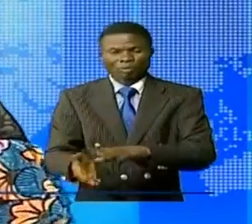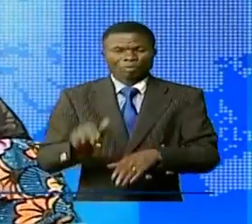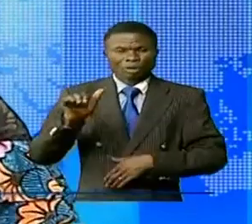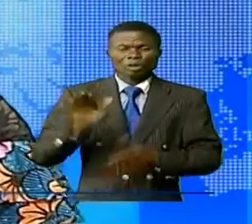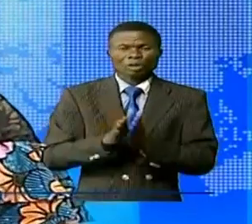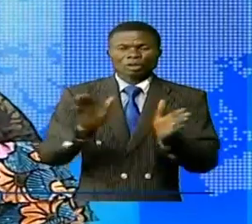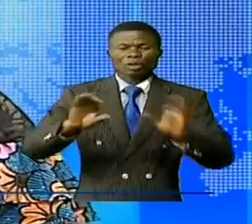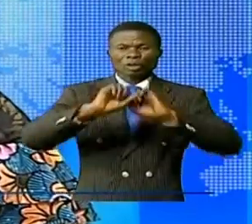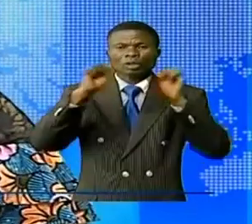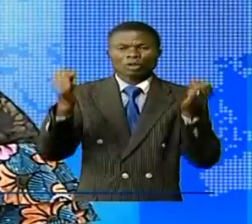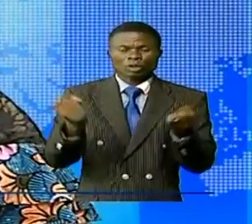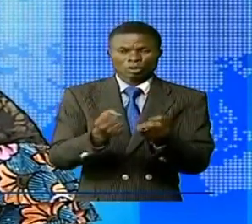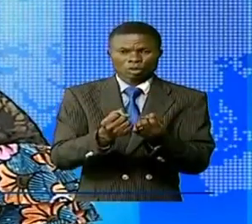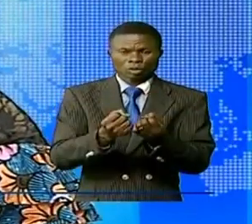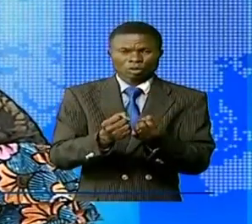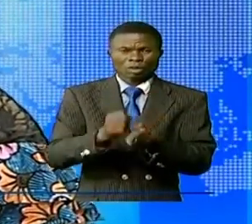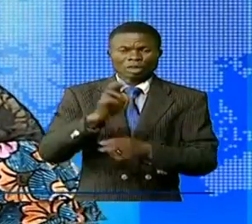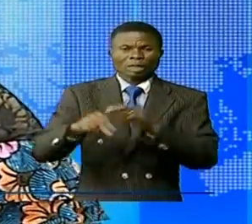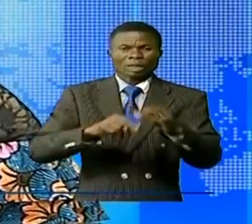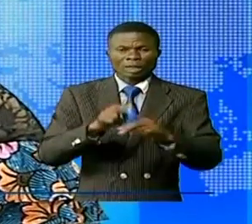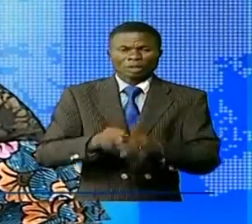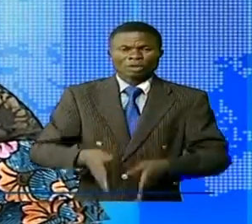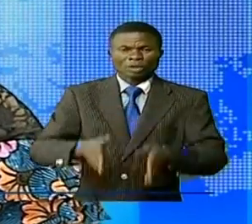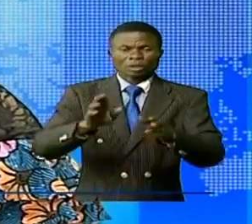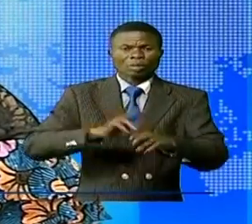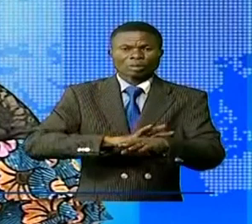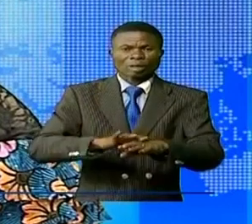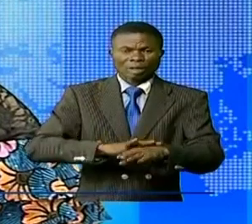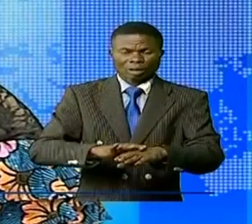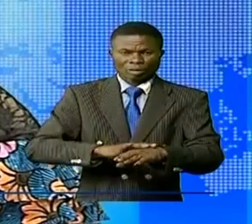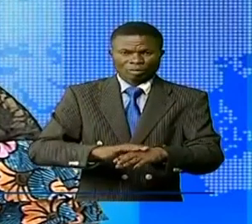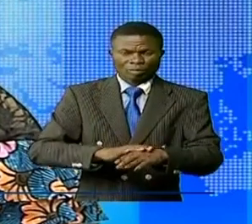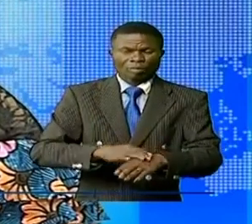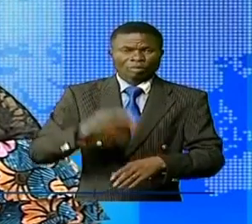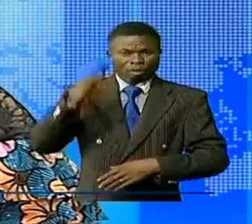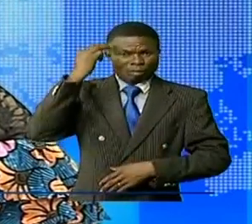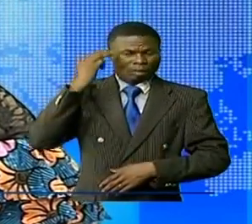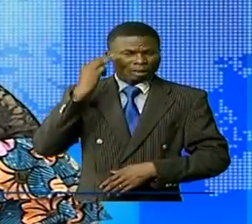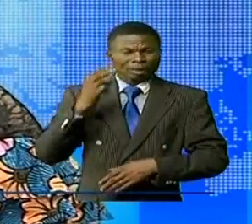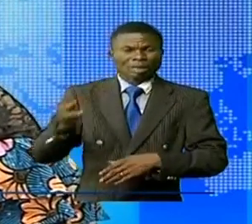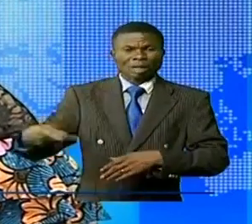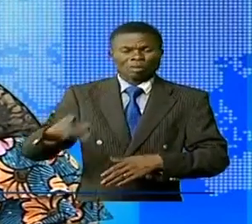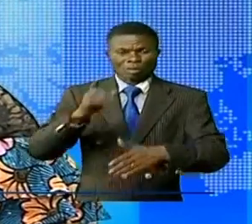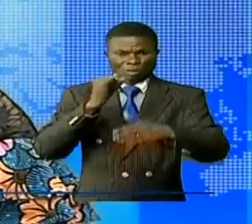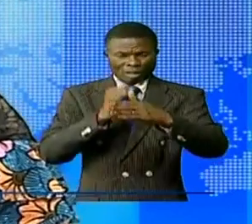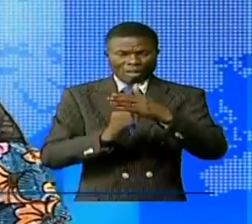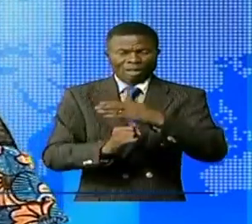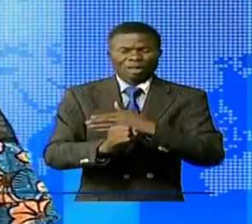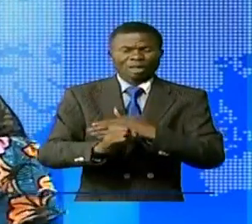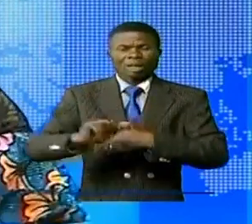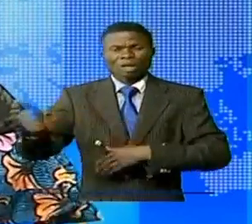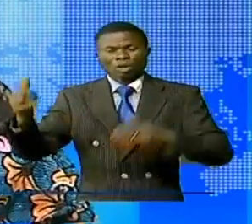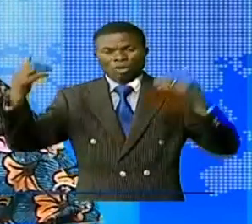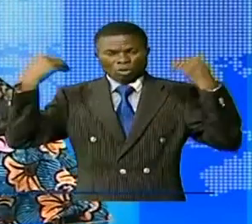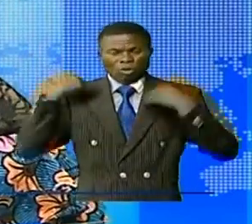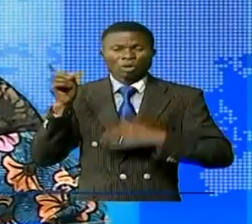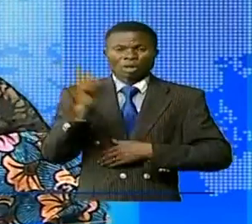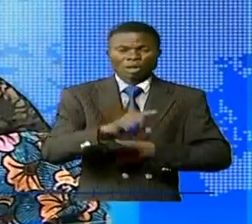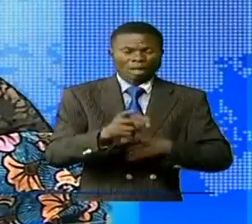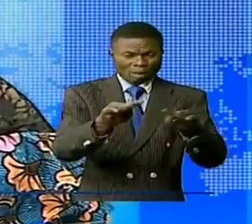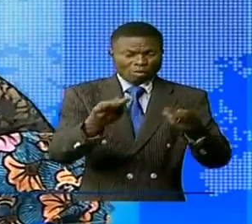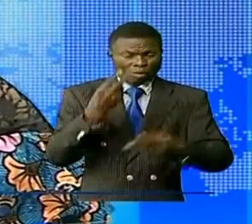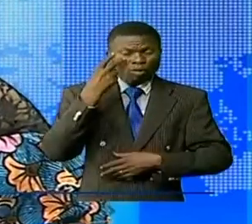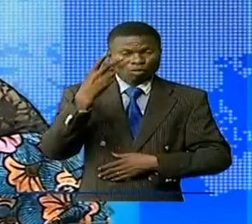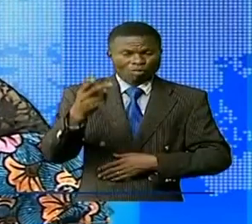Société nationale des chemins de fer du Congo, le ministre provincial de l'Intérieur et autres autorités locales se sont rendus sur place